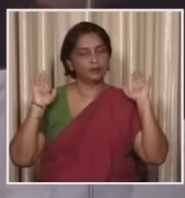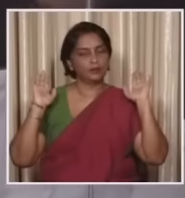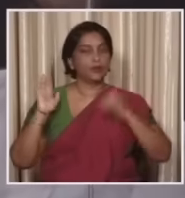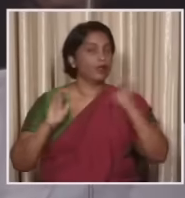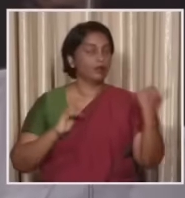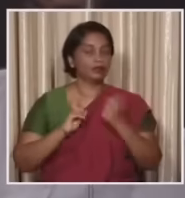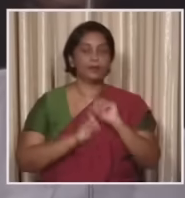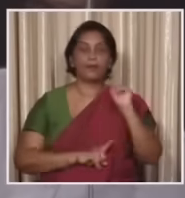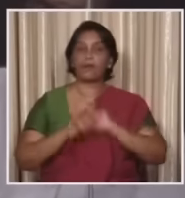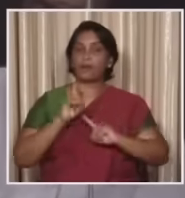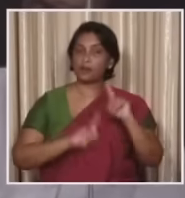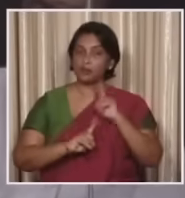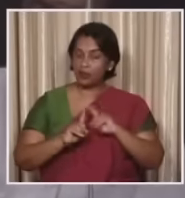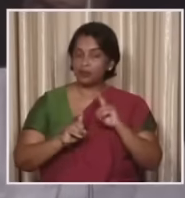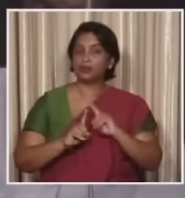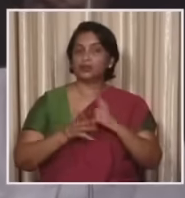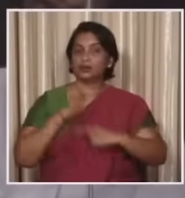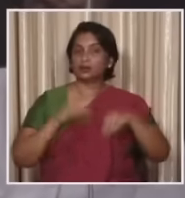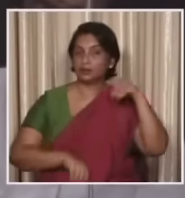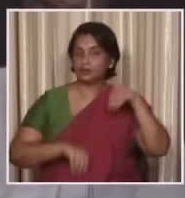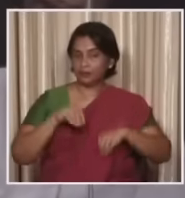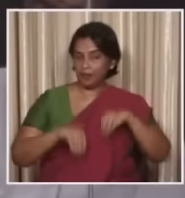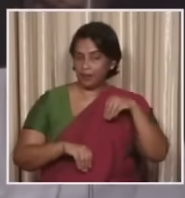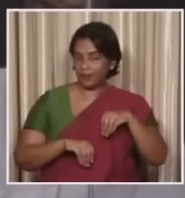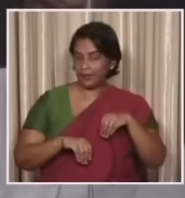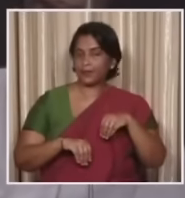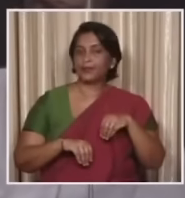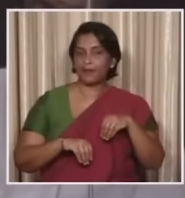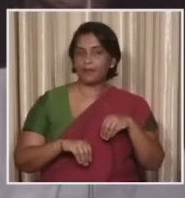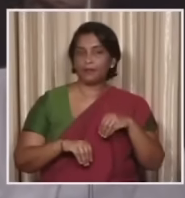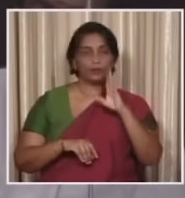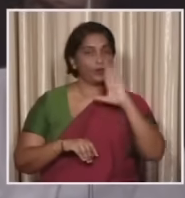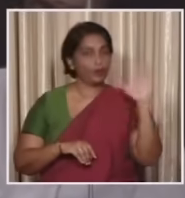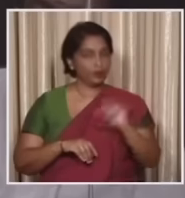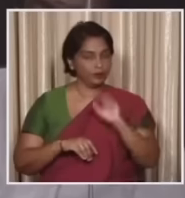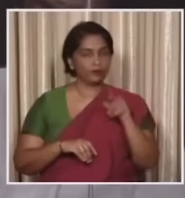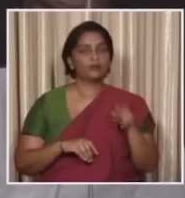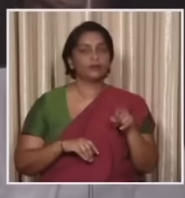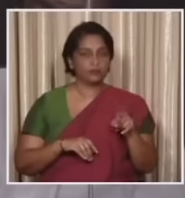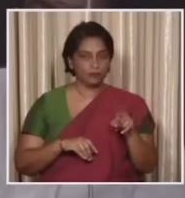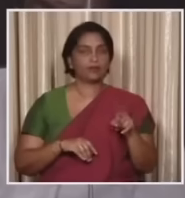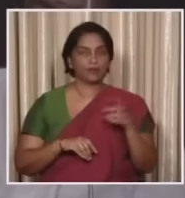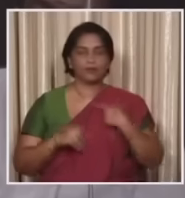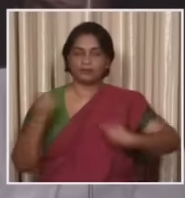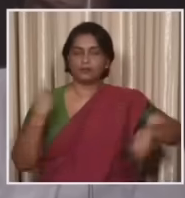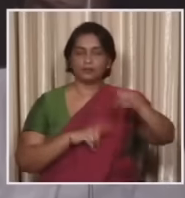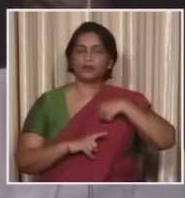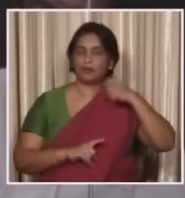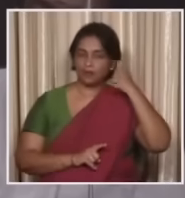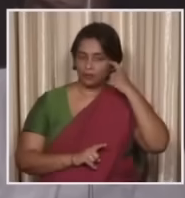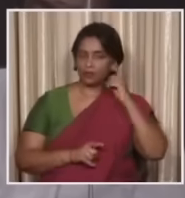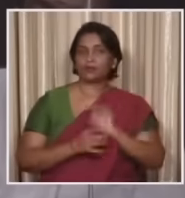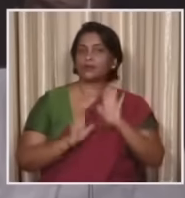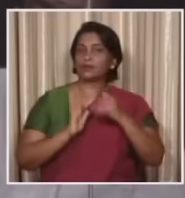නව පාර්ලිමේන්තුවක් සඳහා මැතිවරණයක් කැන්දයි කියන දේ අපි සියලු දෙනාම දන්නවා.